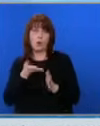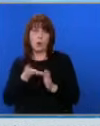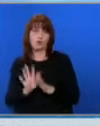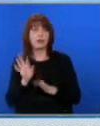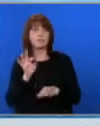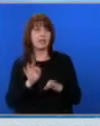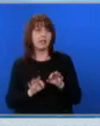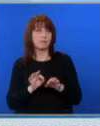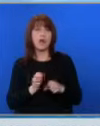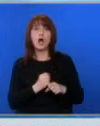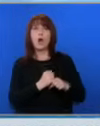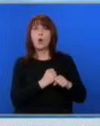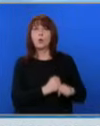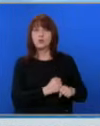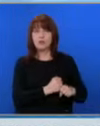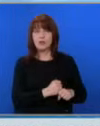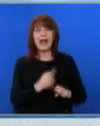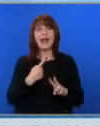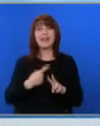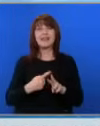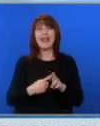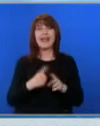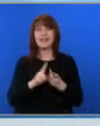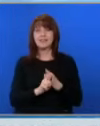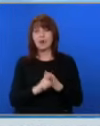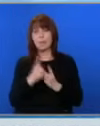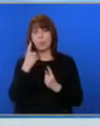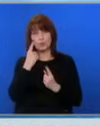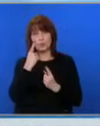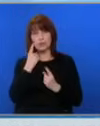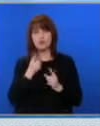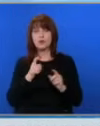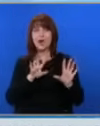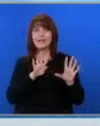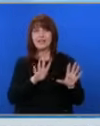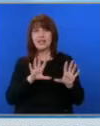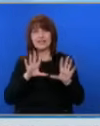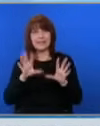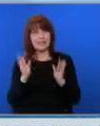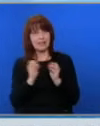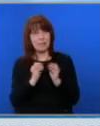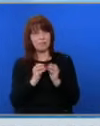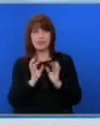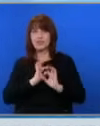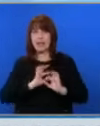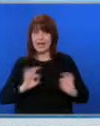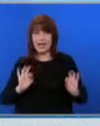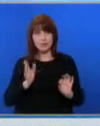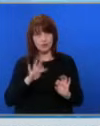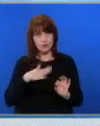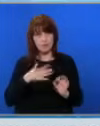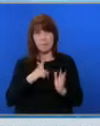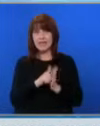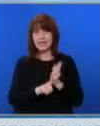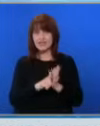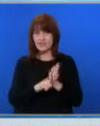избори. Конституционалистът Наталия Киселова прогнозира днес пред БНТ, че около 9-10 април ще е ясно дали ще има